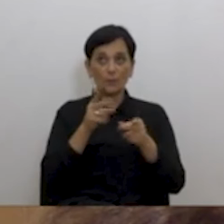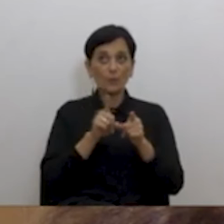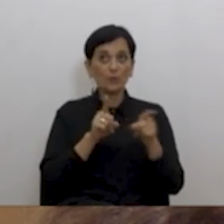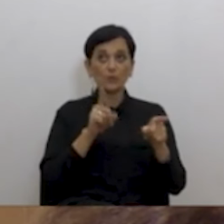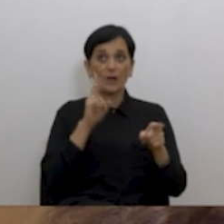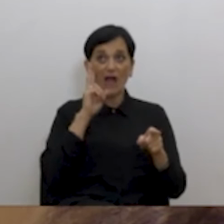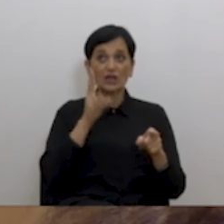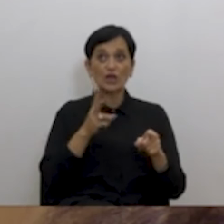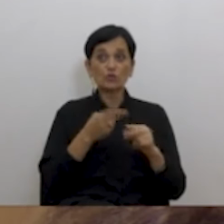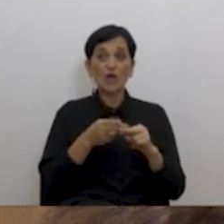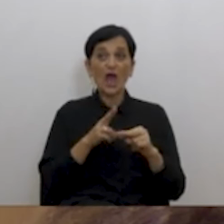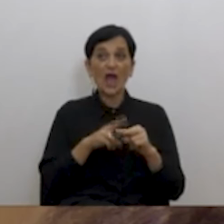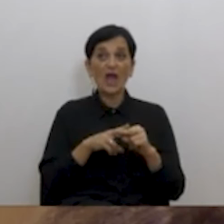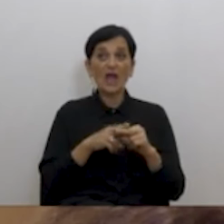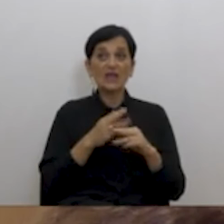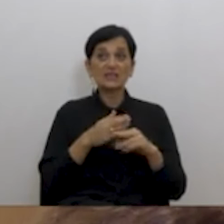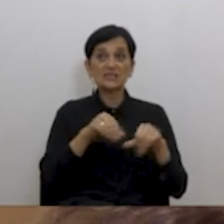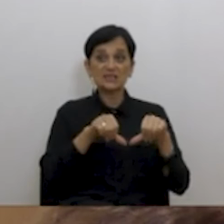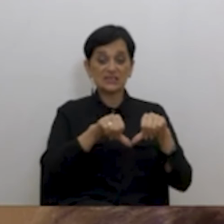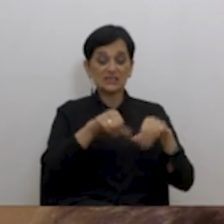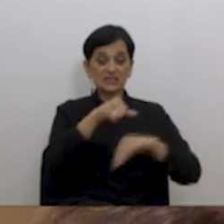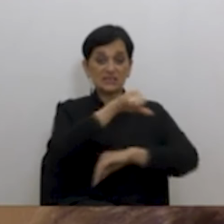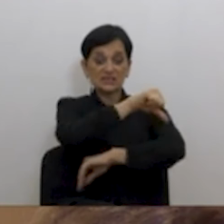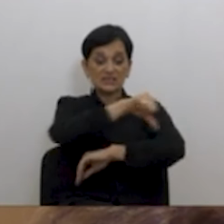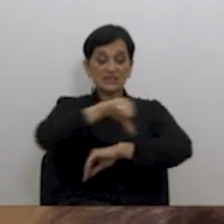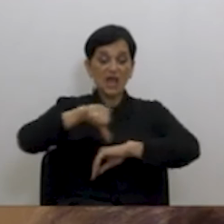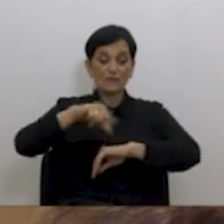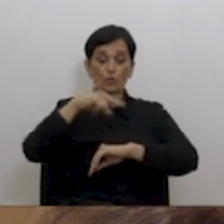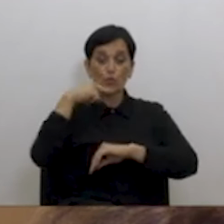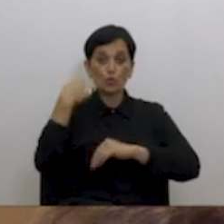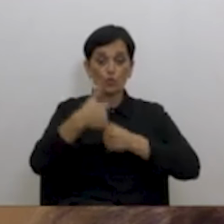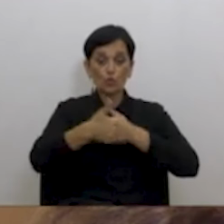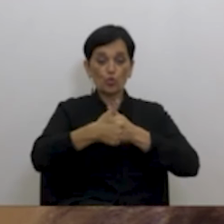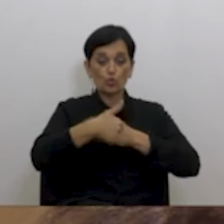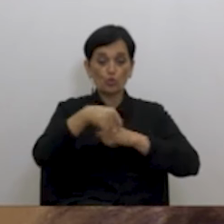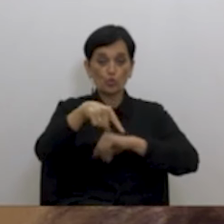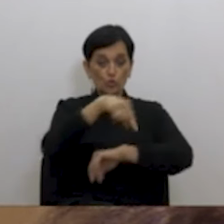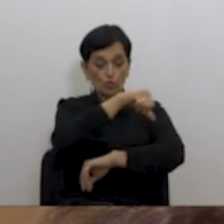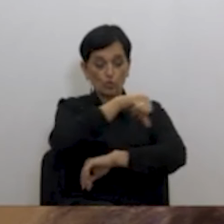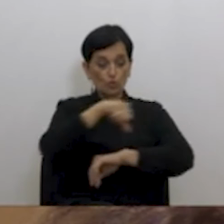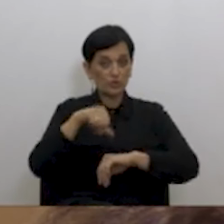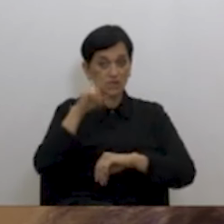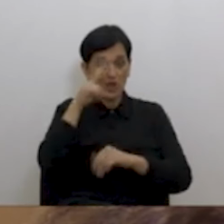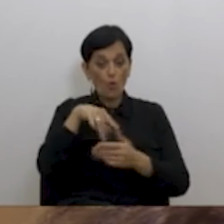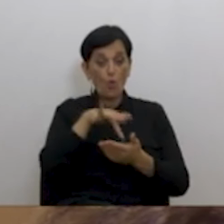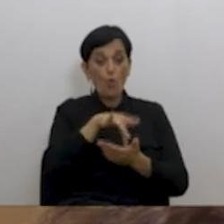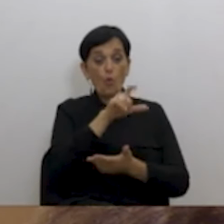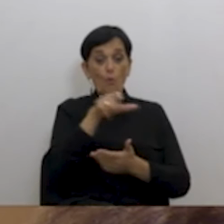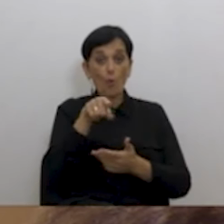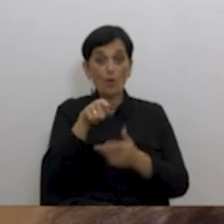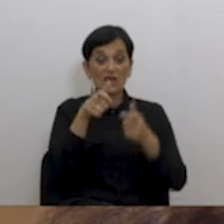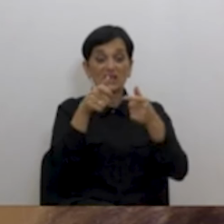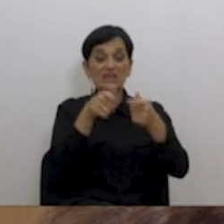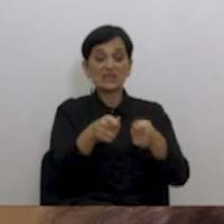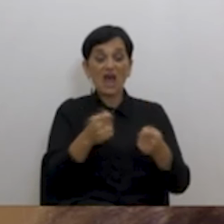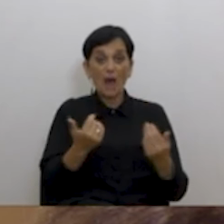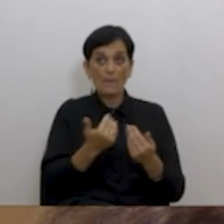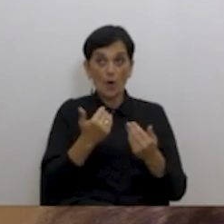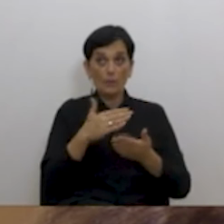გეცოდნებათ რომ ეს არის საზღვარი რუსეთთან. Და არც ის არიცით რომ მოსახლეობის იქ დამაგრება არის მათ